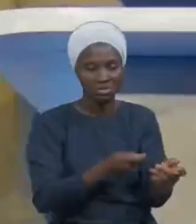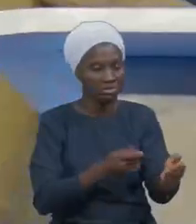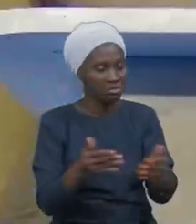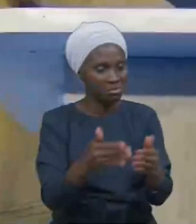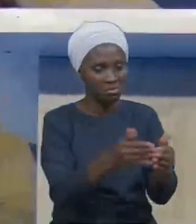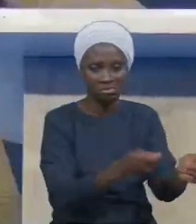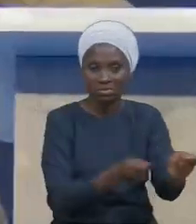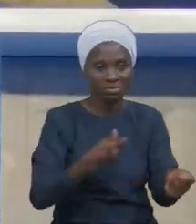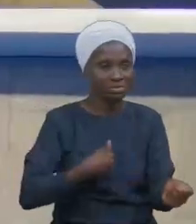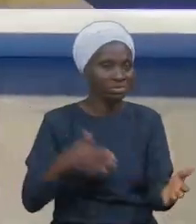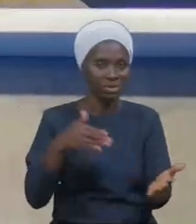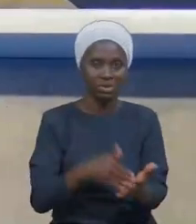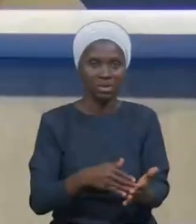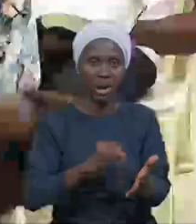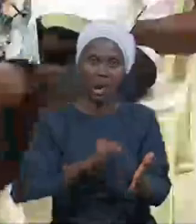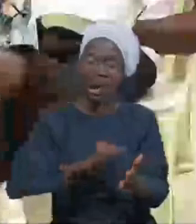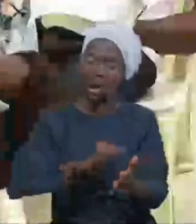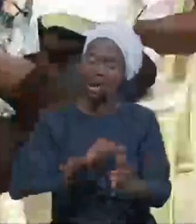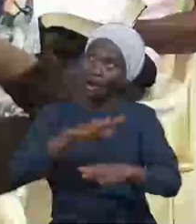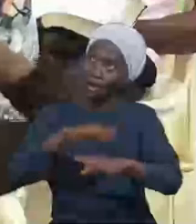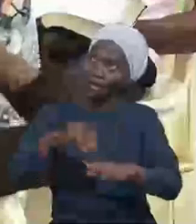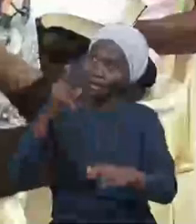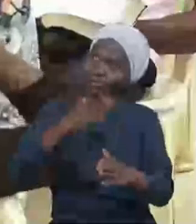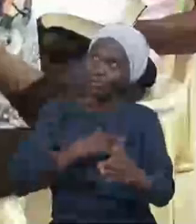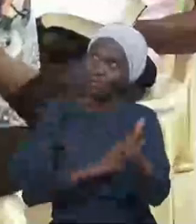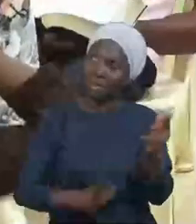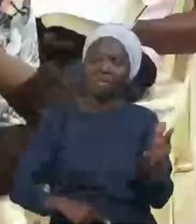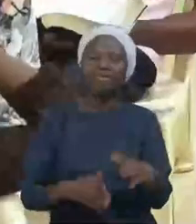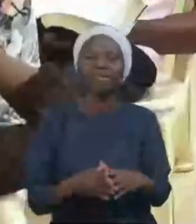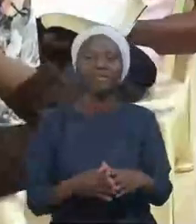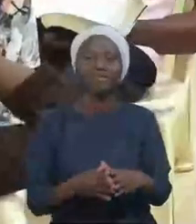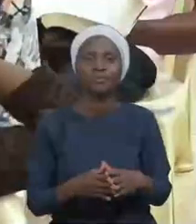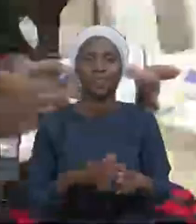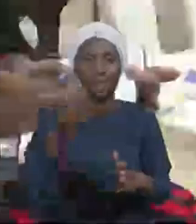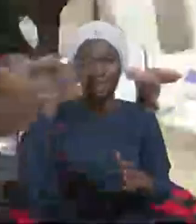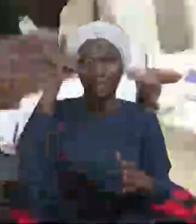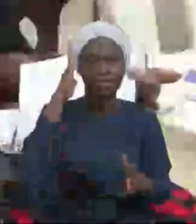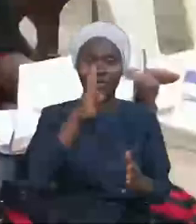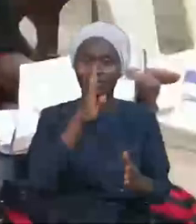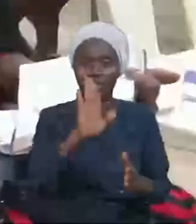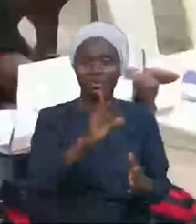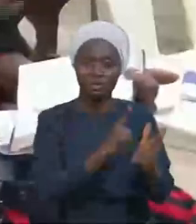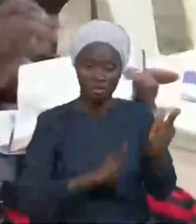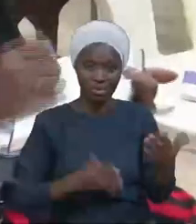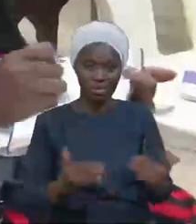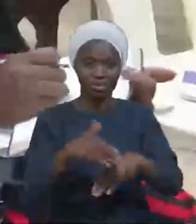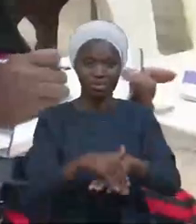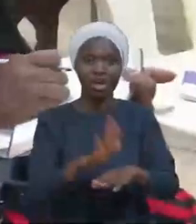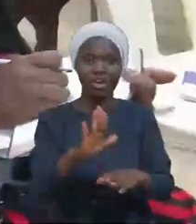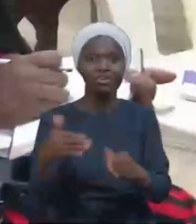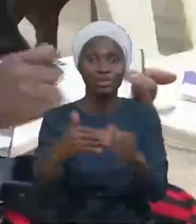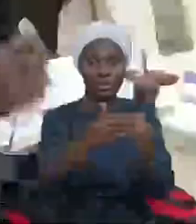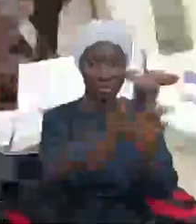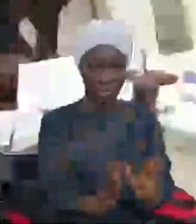Seigneur. Il sera ton Seigneur aujourd'hui, ton directeur ce soir, ton rédempteur ce soir.